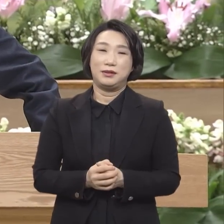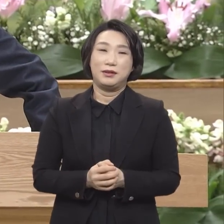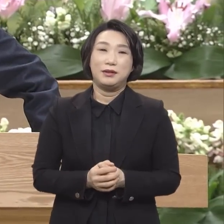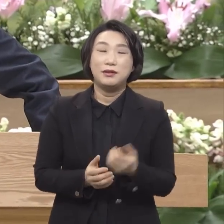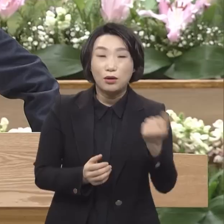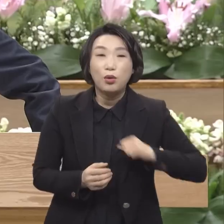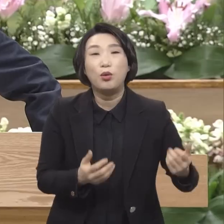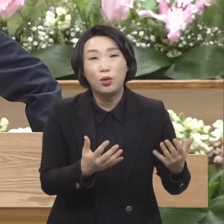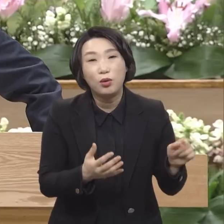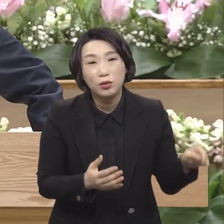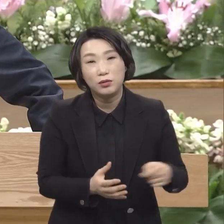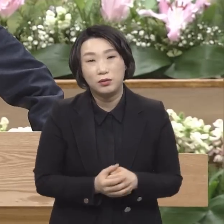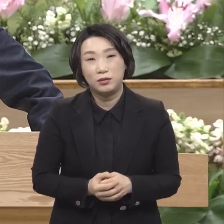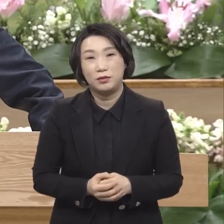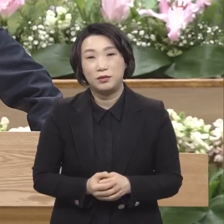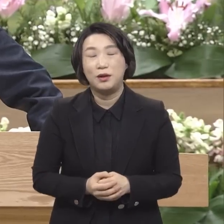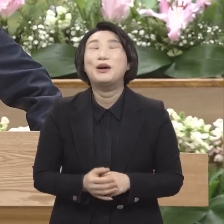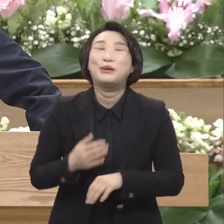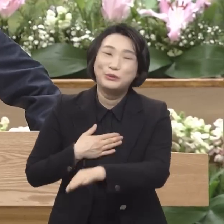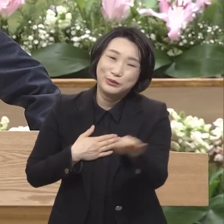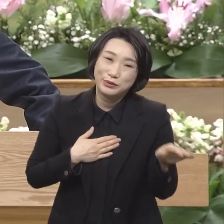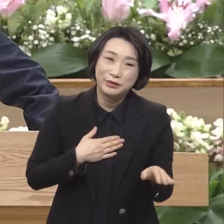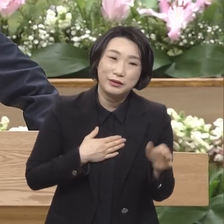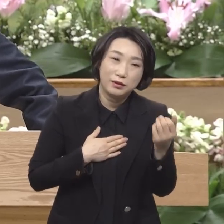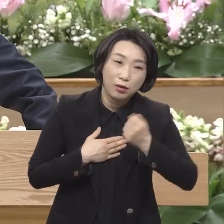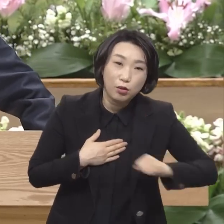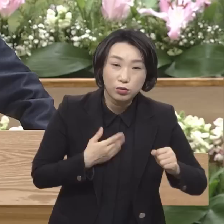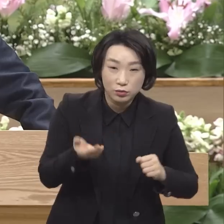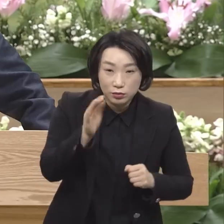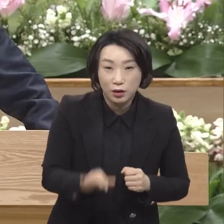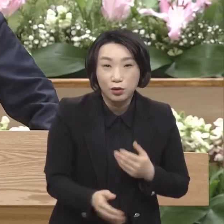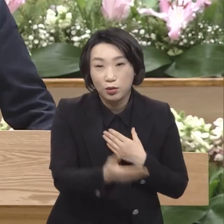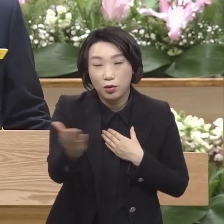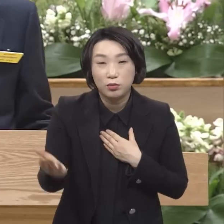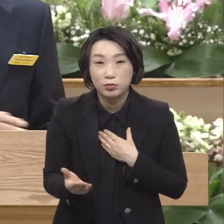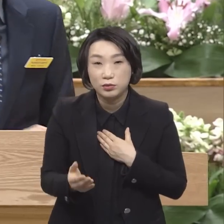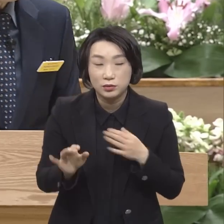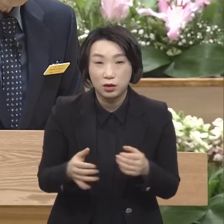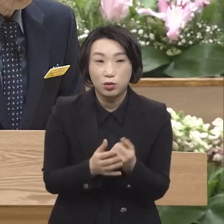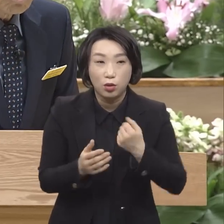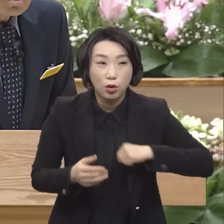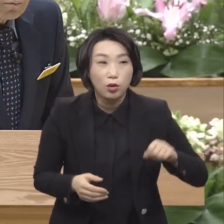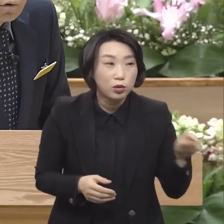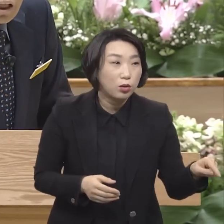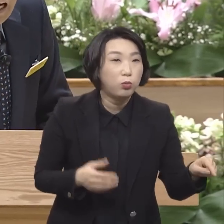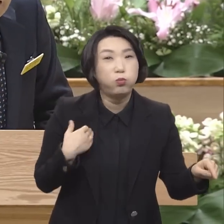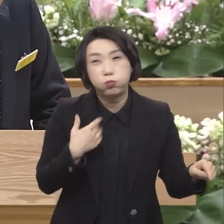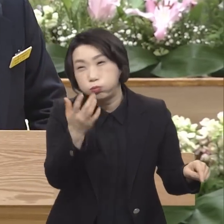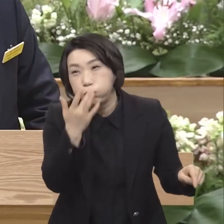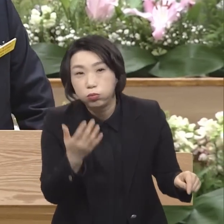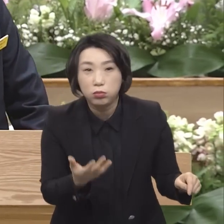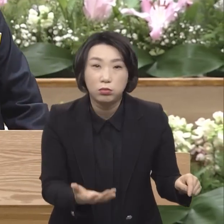감히 거스려? 우리는 거스리고도 거스리는 거 저것조차